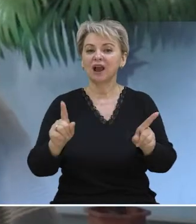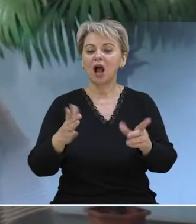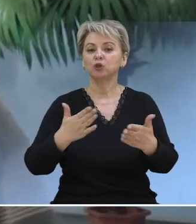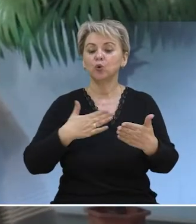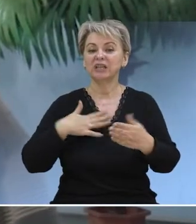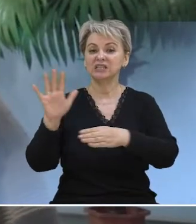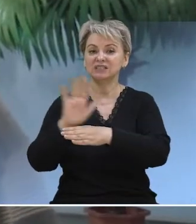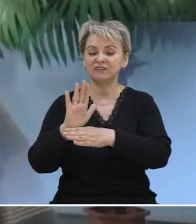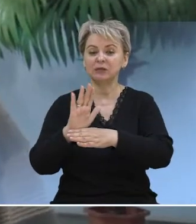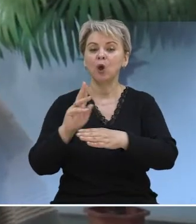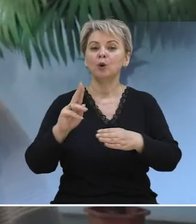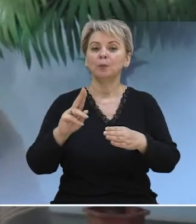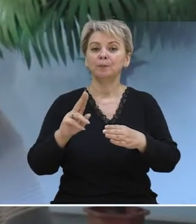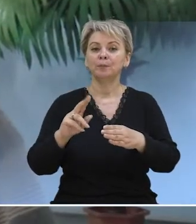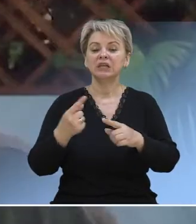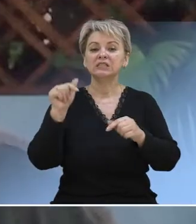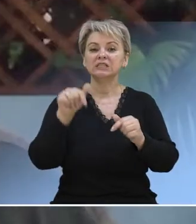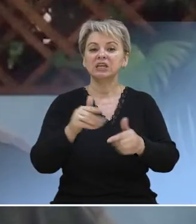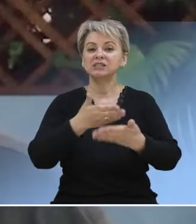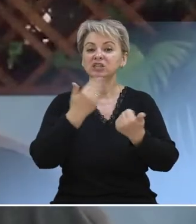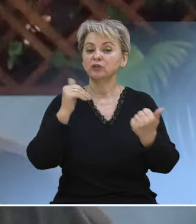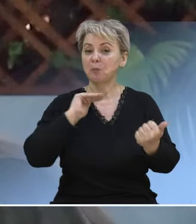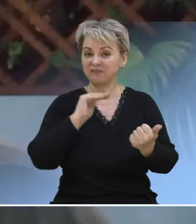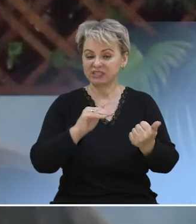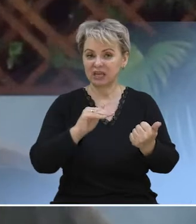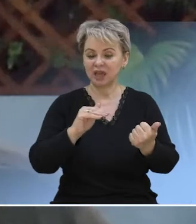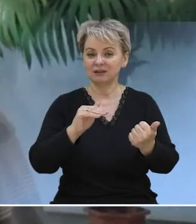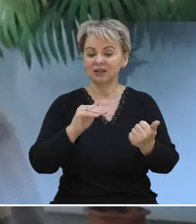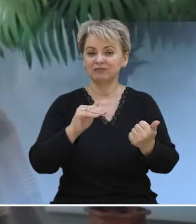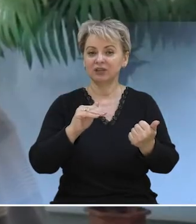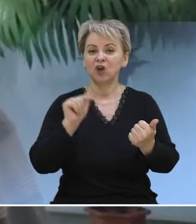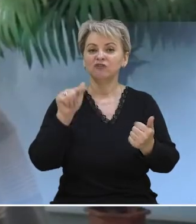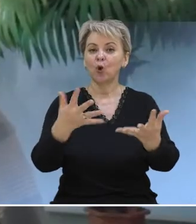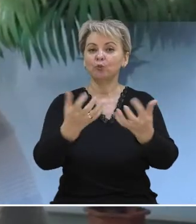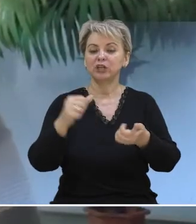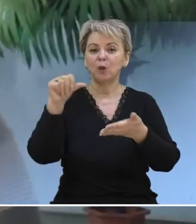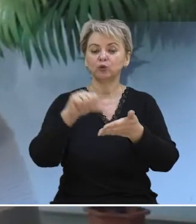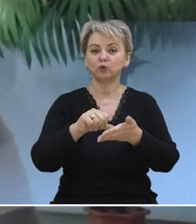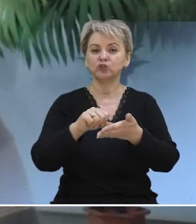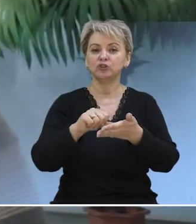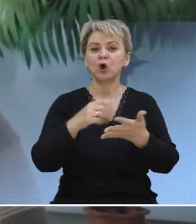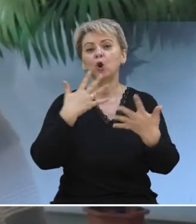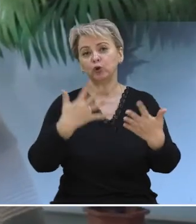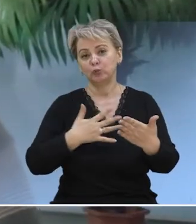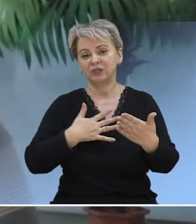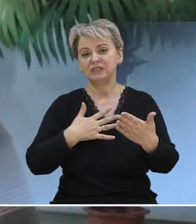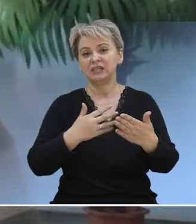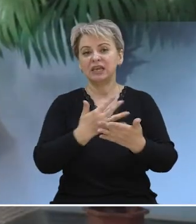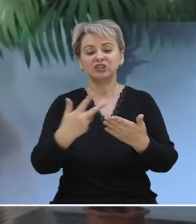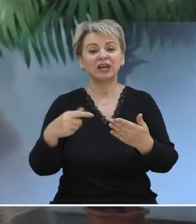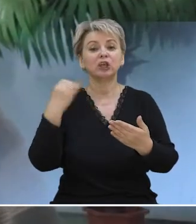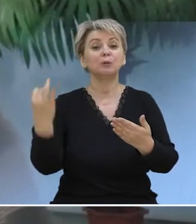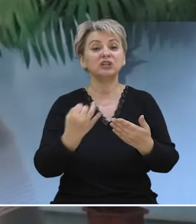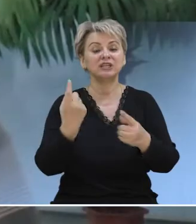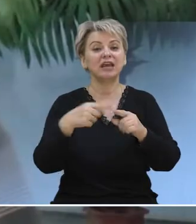это уникальный у нас фильм. В чем? В том, что здесь нет профессионалов. В нем принимают участие любители, то